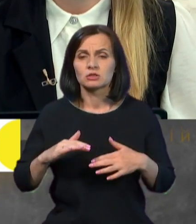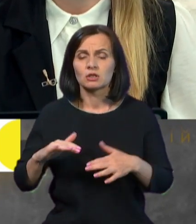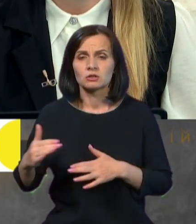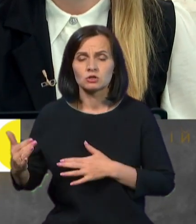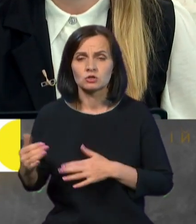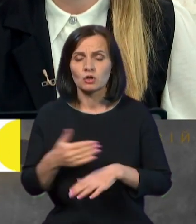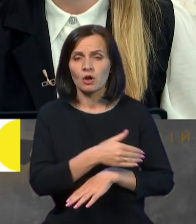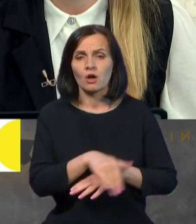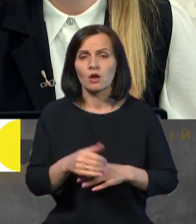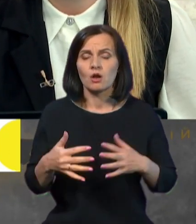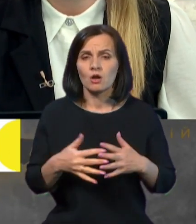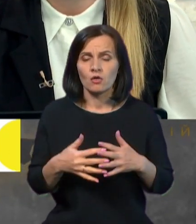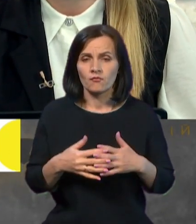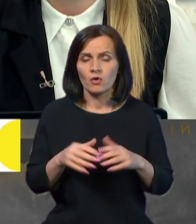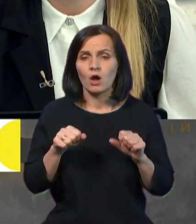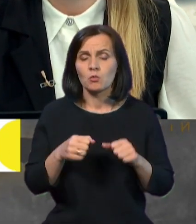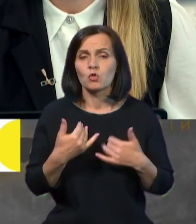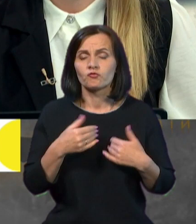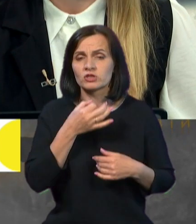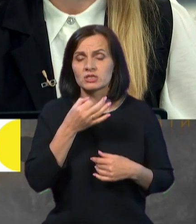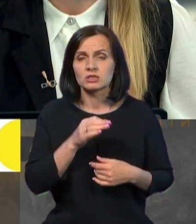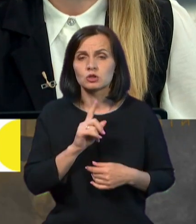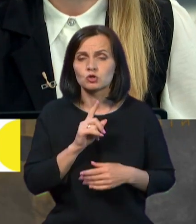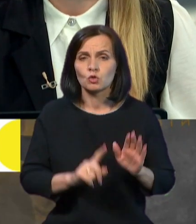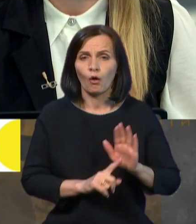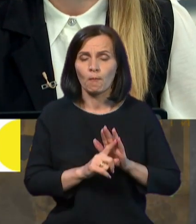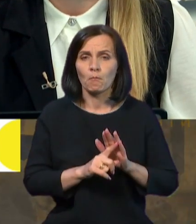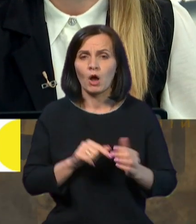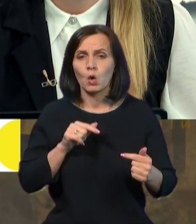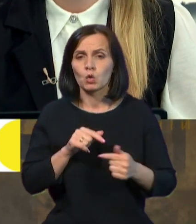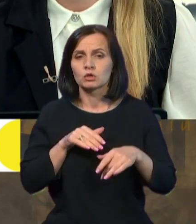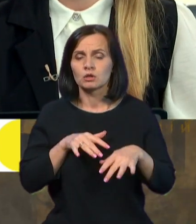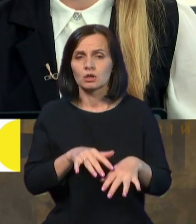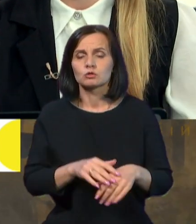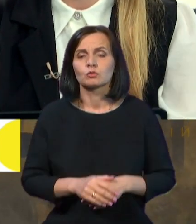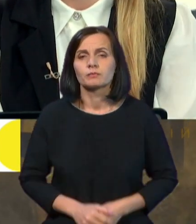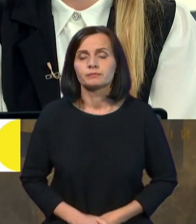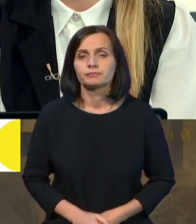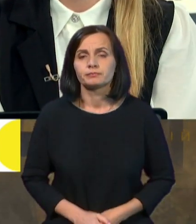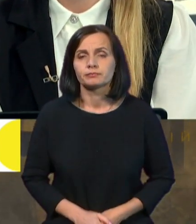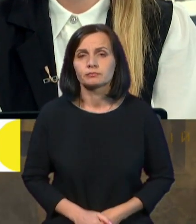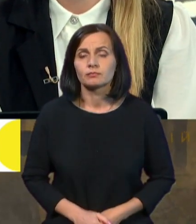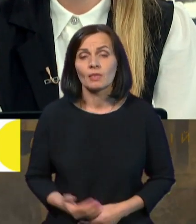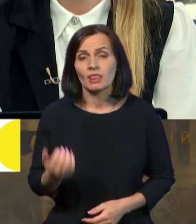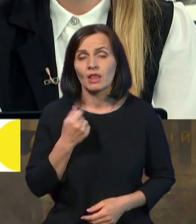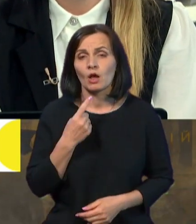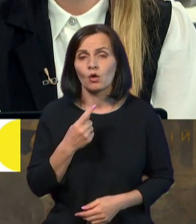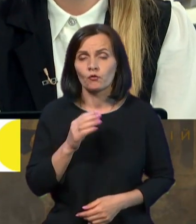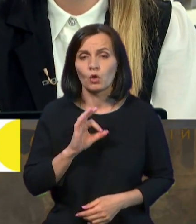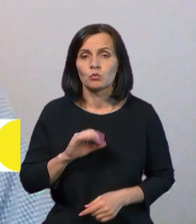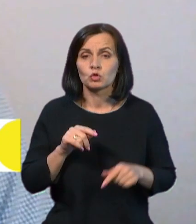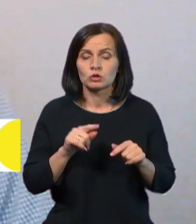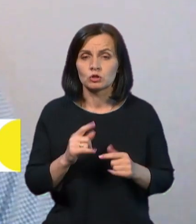можемо говорити і загалом, чи можемо ми вже сказати, що розпочався контрнаступ? Ну, давайте говорити про те,